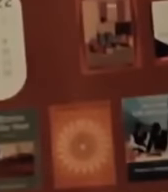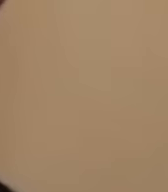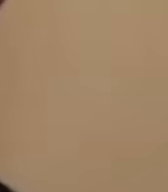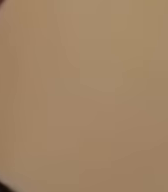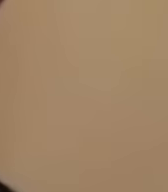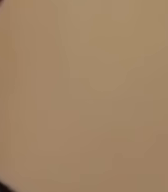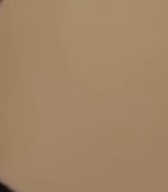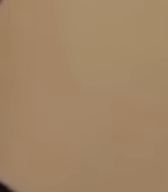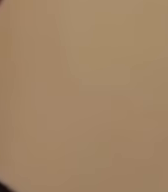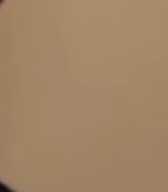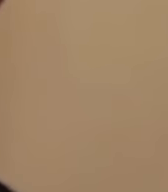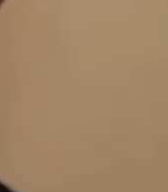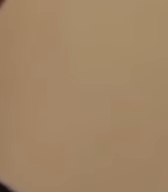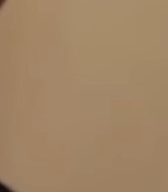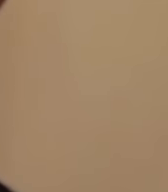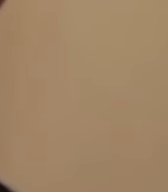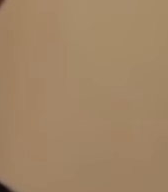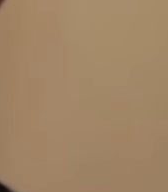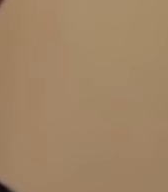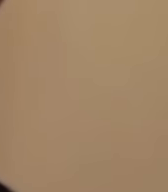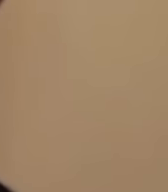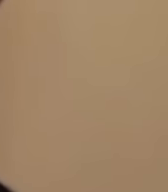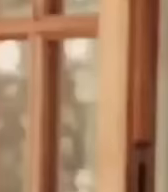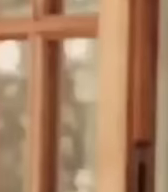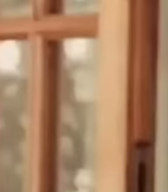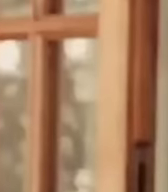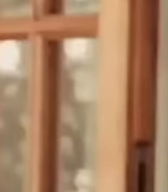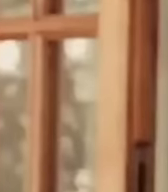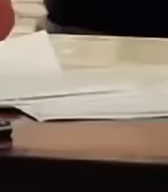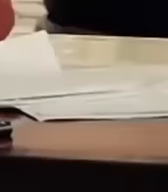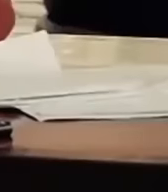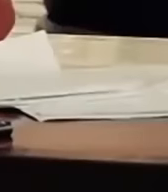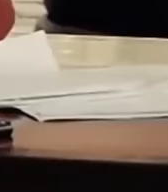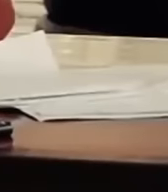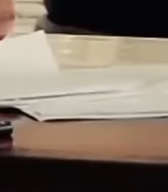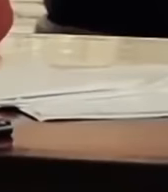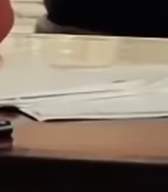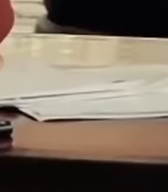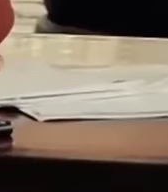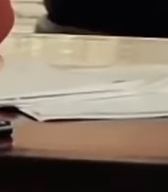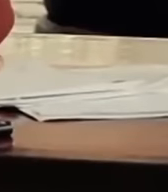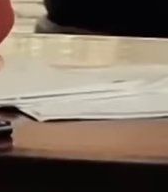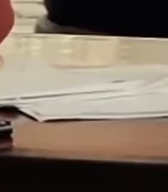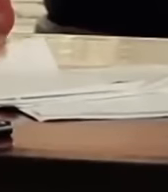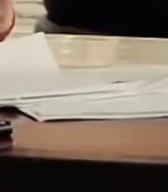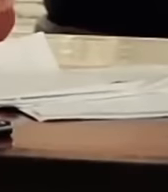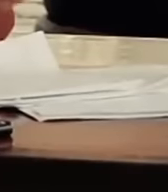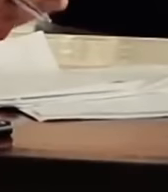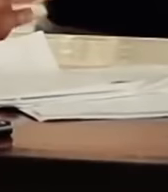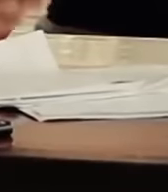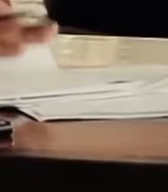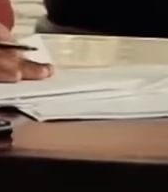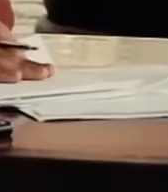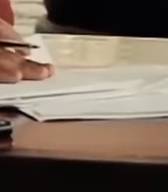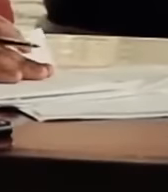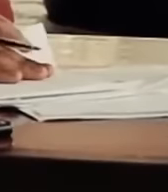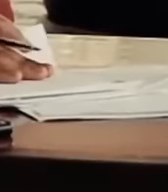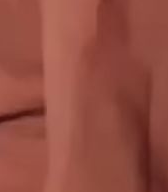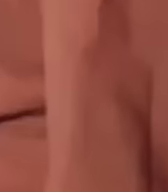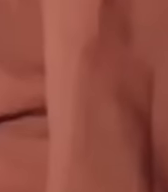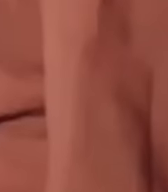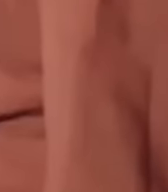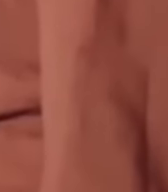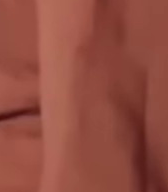Thando. Ningeyathi indlela yemaphoyiseni akuzingeki ukuthi ungilandze. So now that my father is no more, who will be the